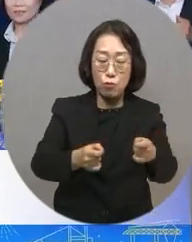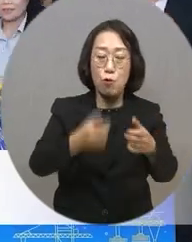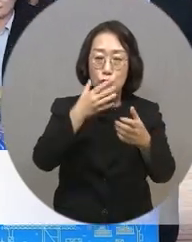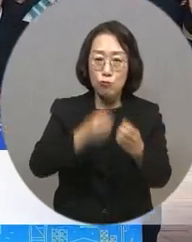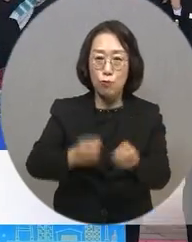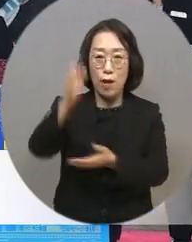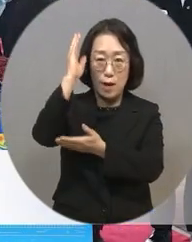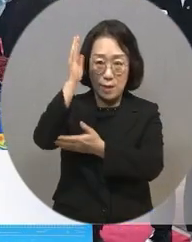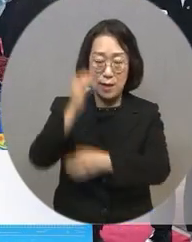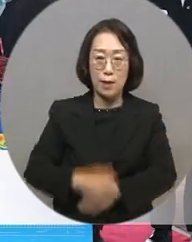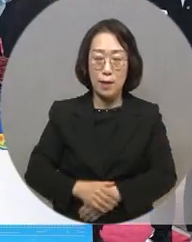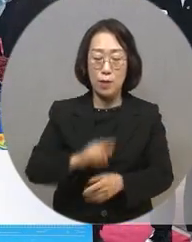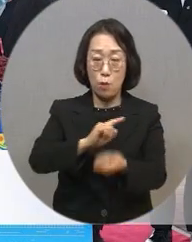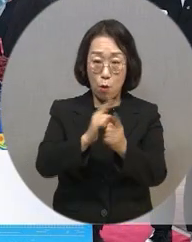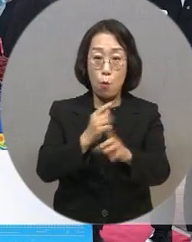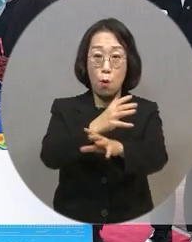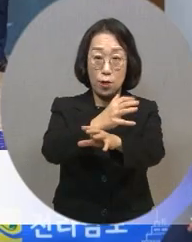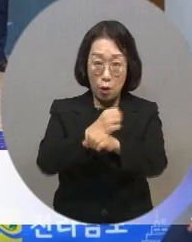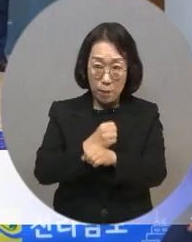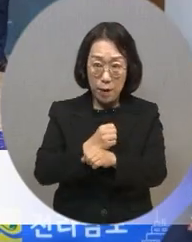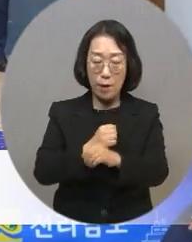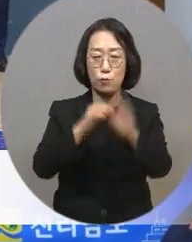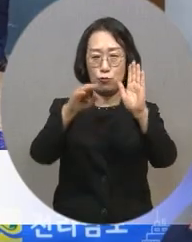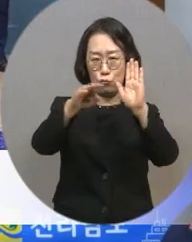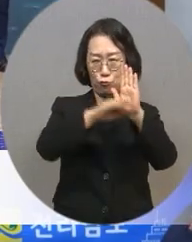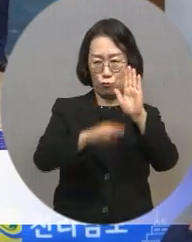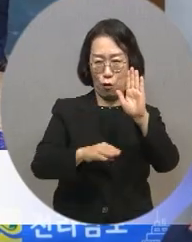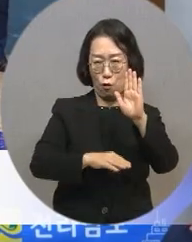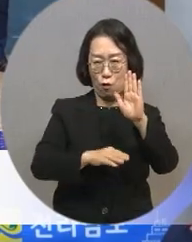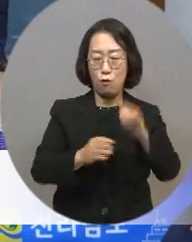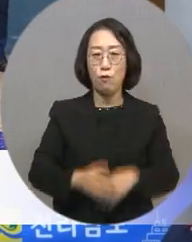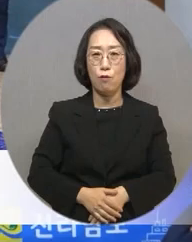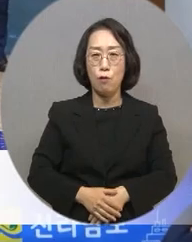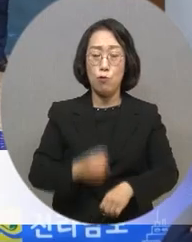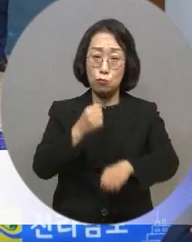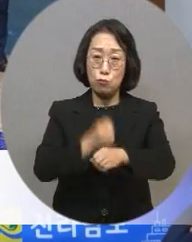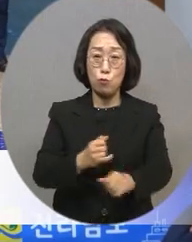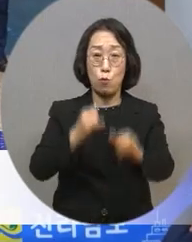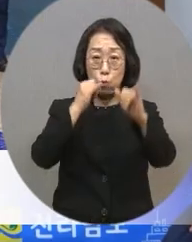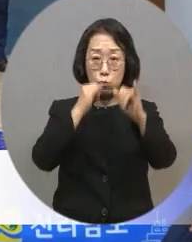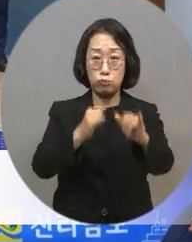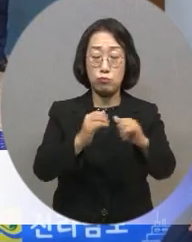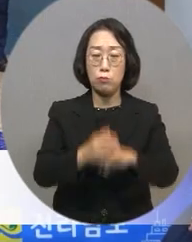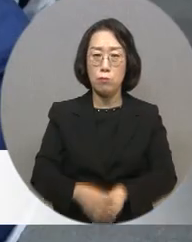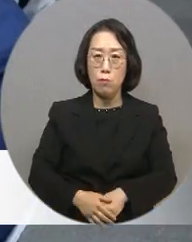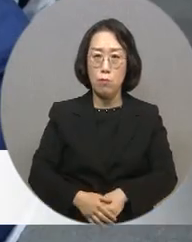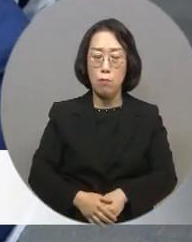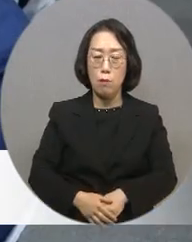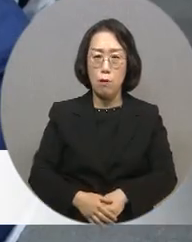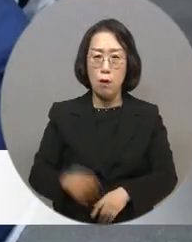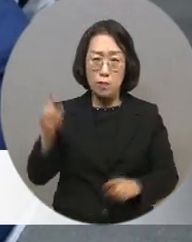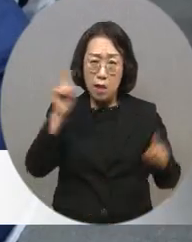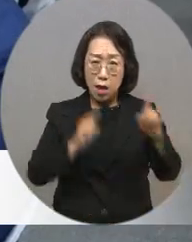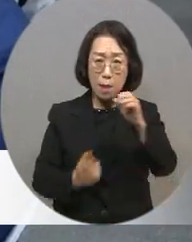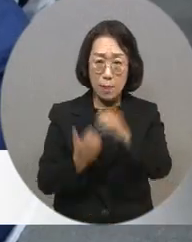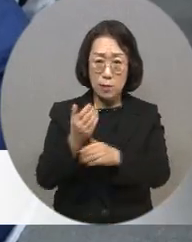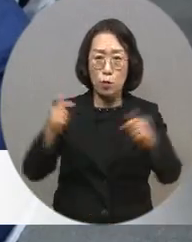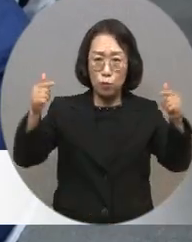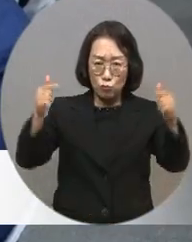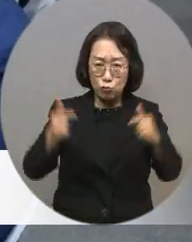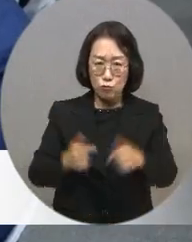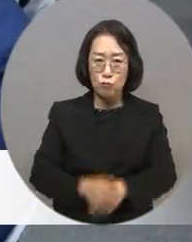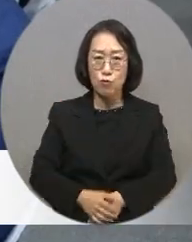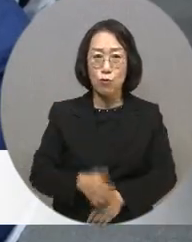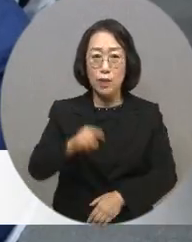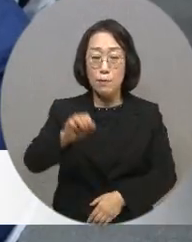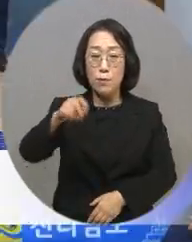지산학연 상생협약순으로 진행됐습니다. 유공자 표창에선 산재율을 획기적으로 낮춘 김유진